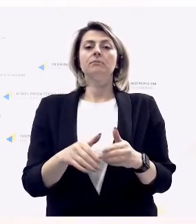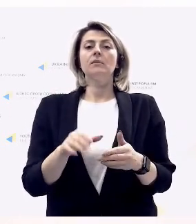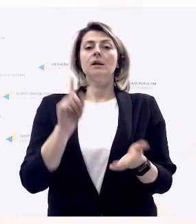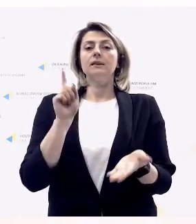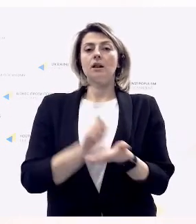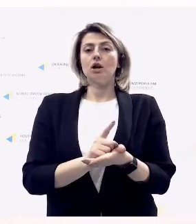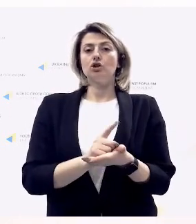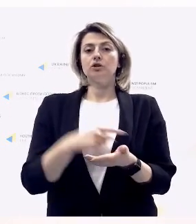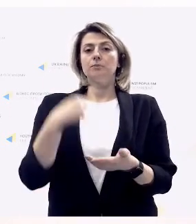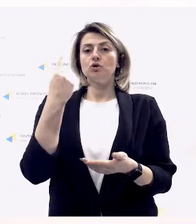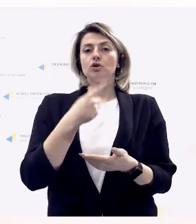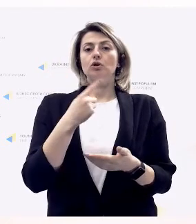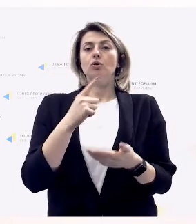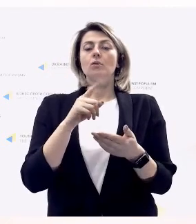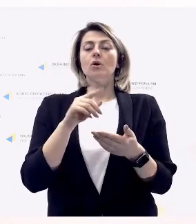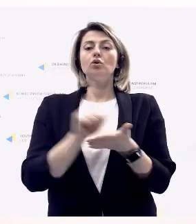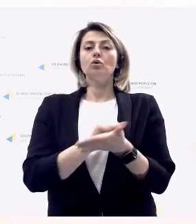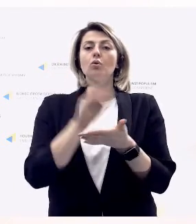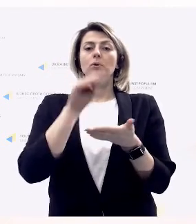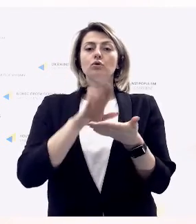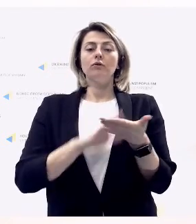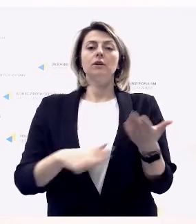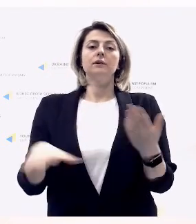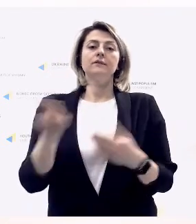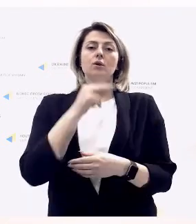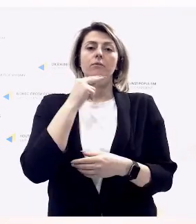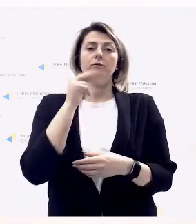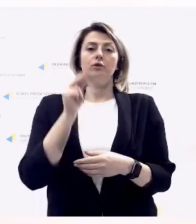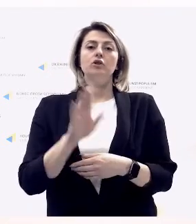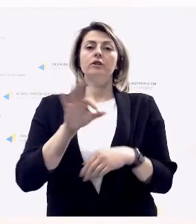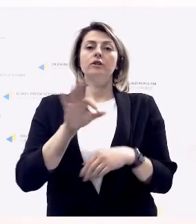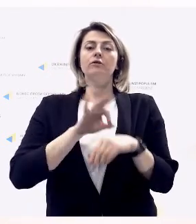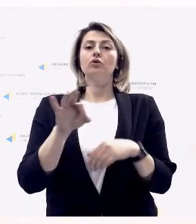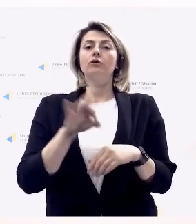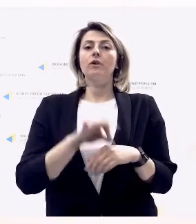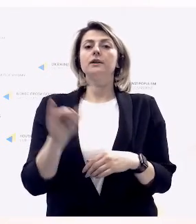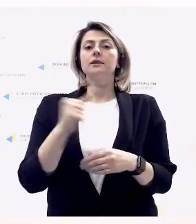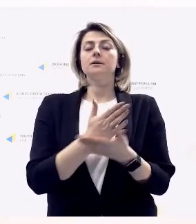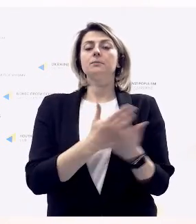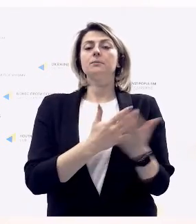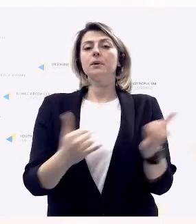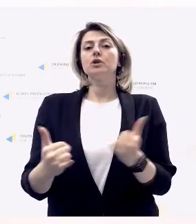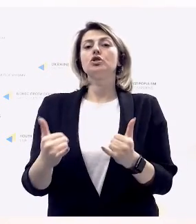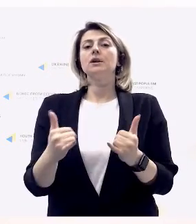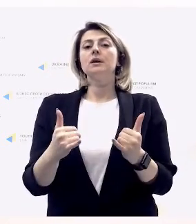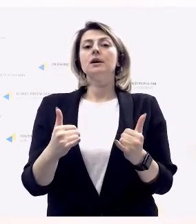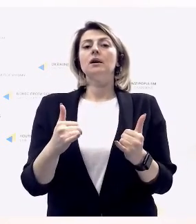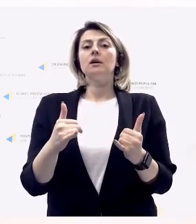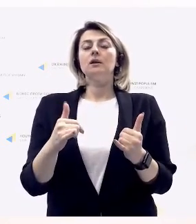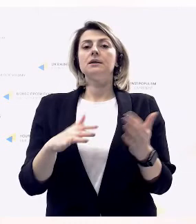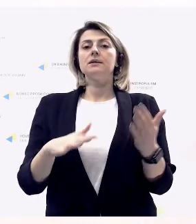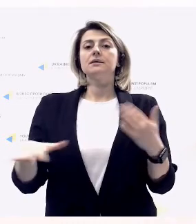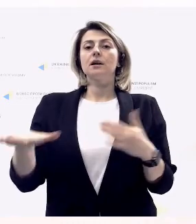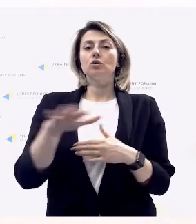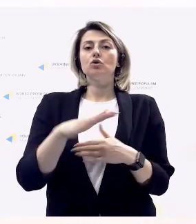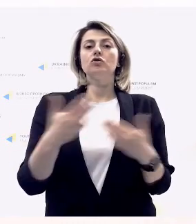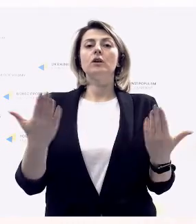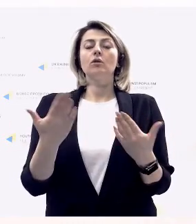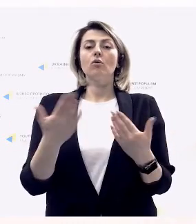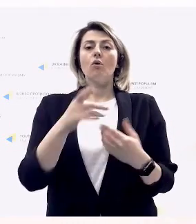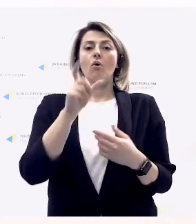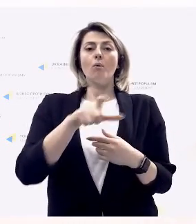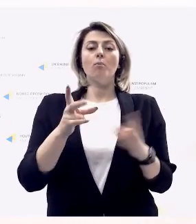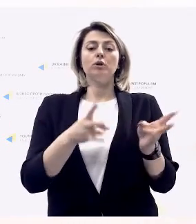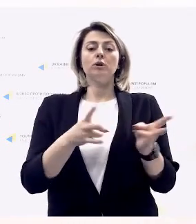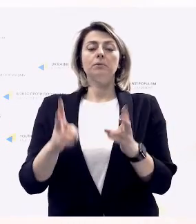належним чином документувати всі обвинувачення в катуваннях і забезпечити середовище, в якому б потерпілих можна